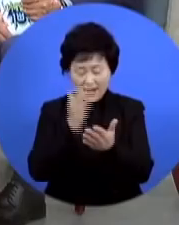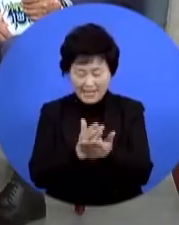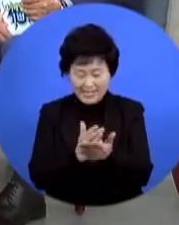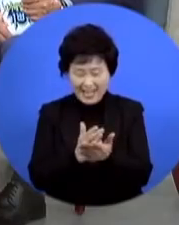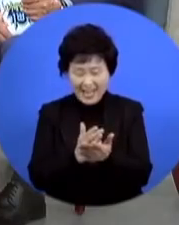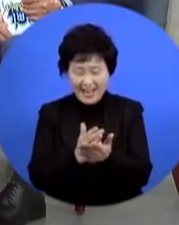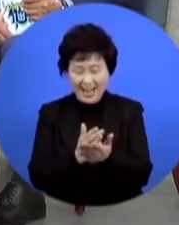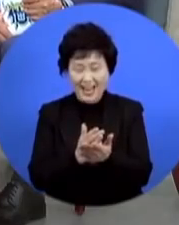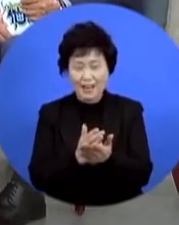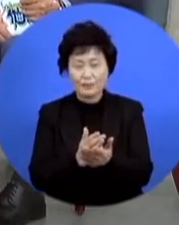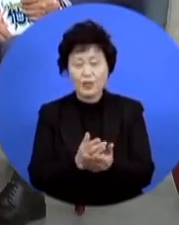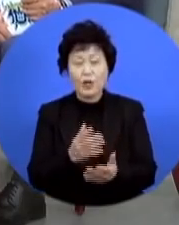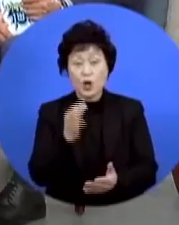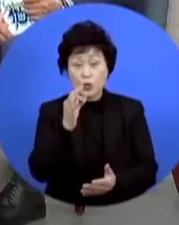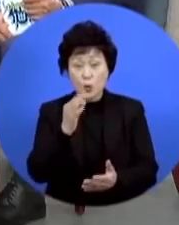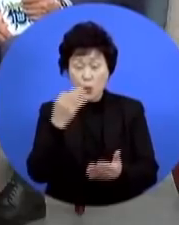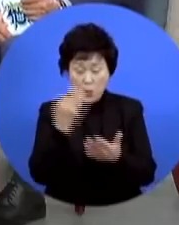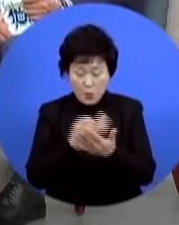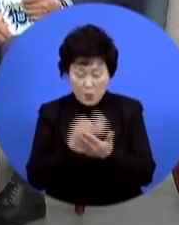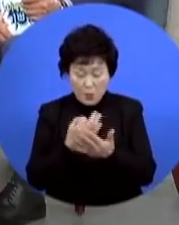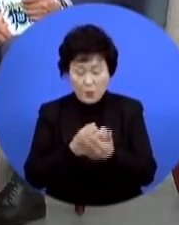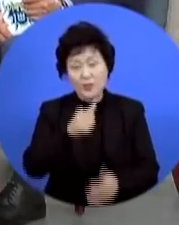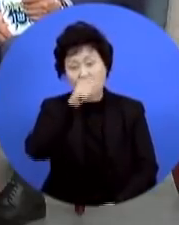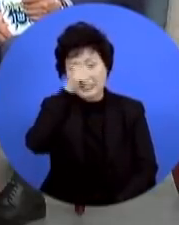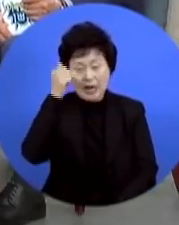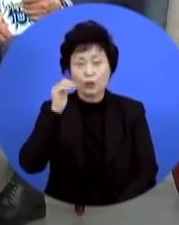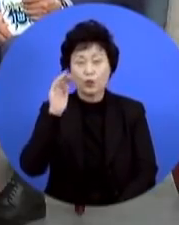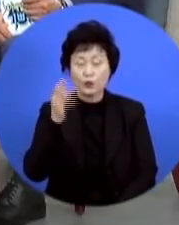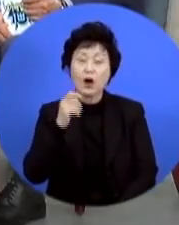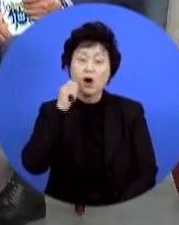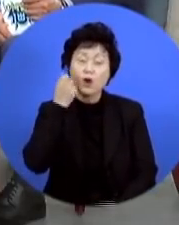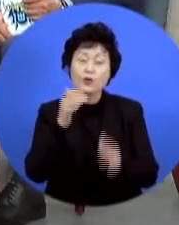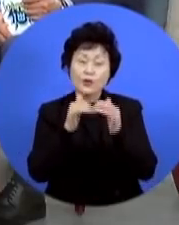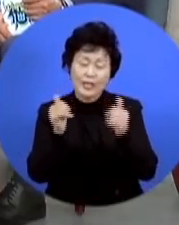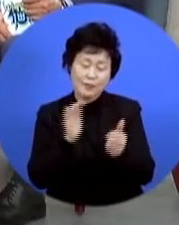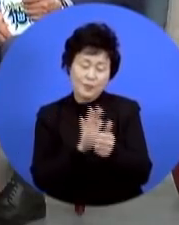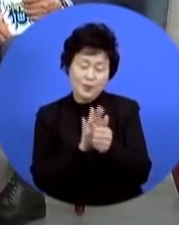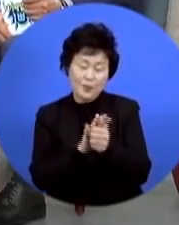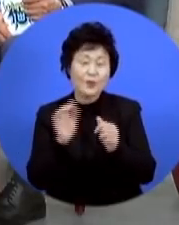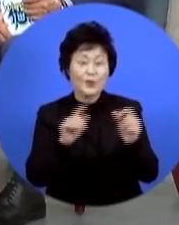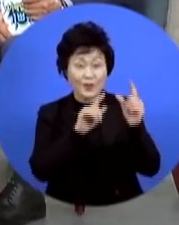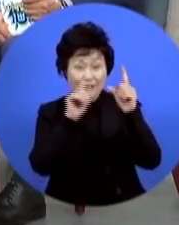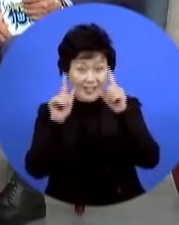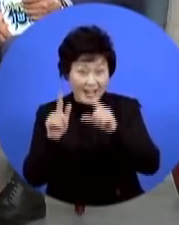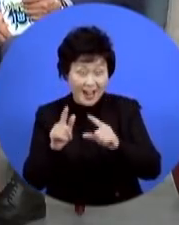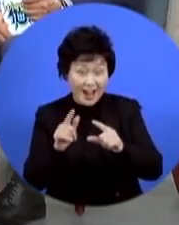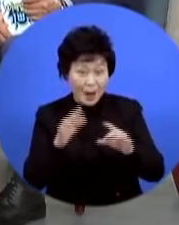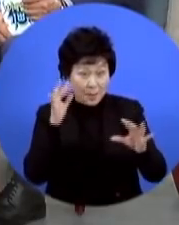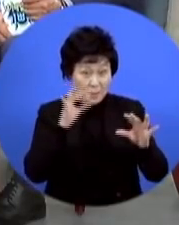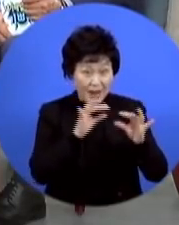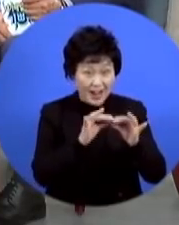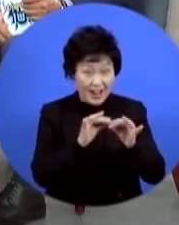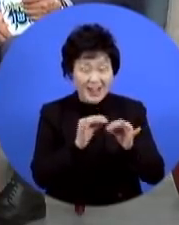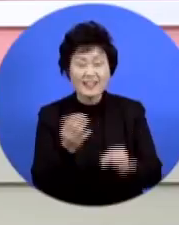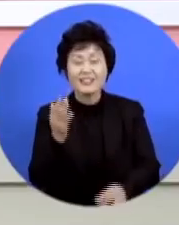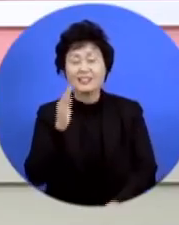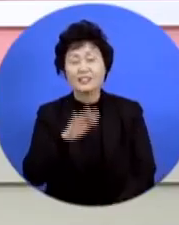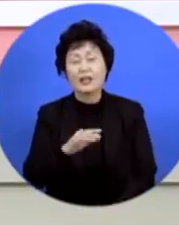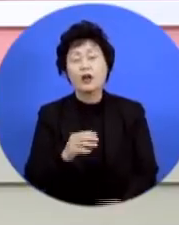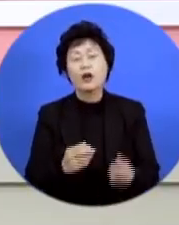돈 많이 버는 장로가 돼서 이런 어려운 목회자들 도우며 살자. 그래서 이제 뭐 형도 전자공학하고